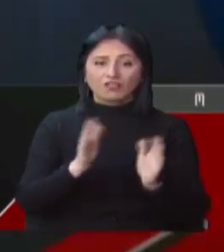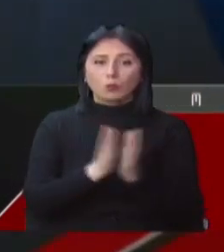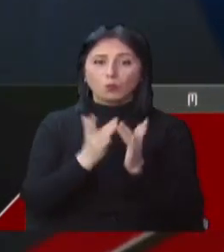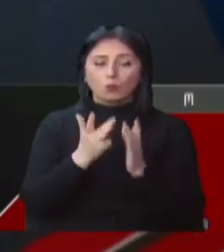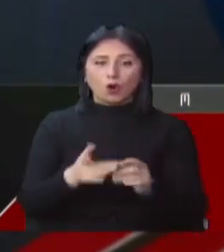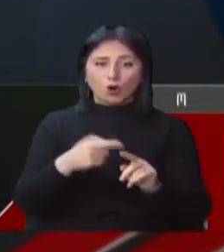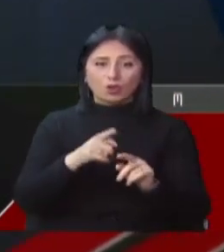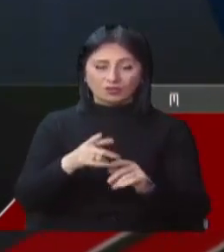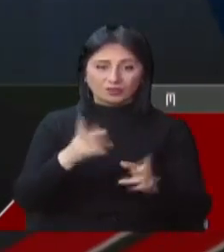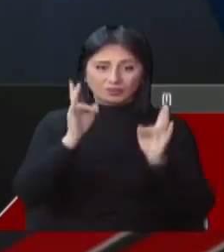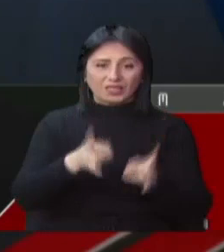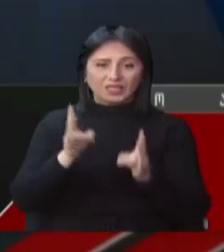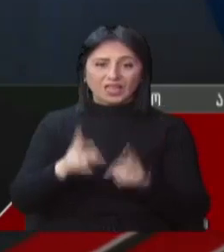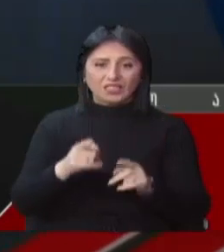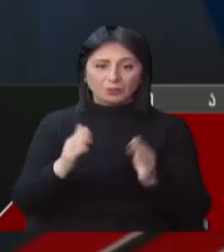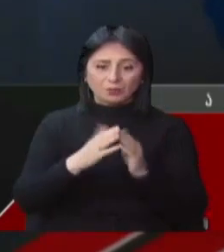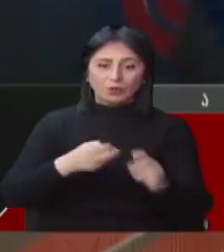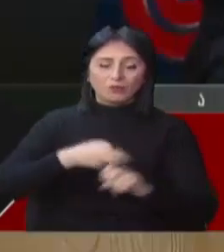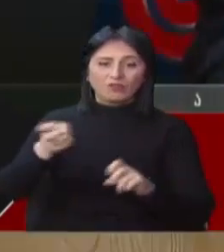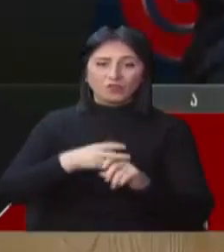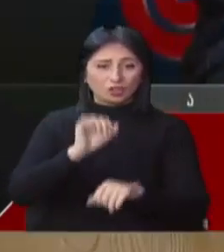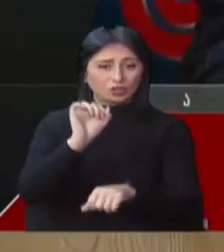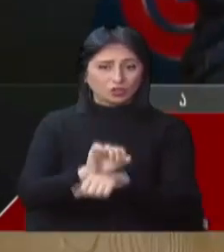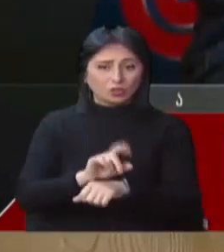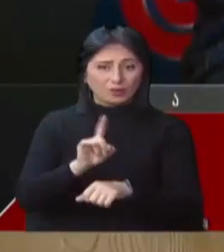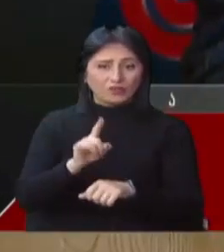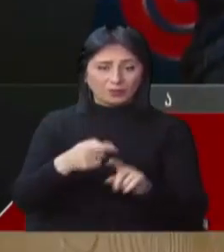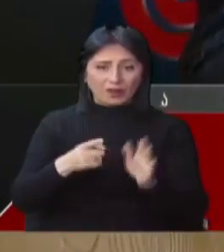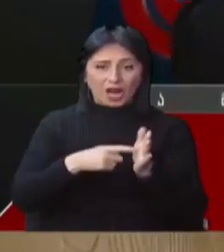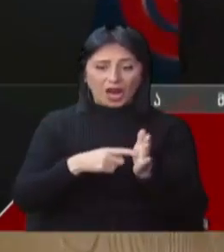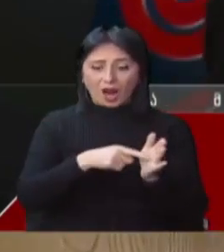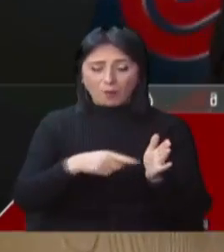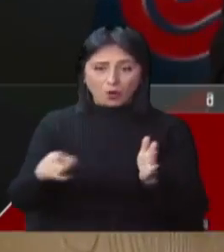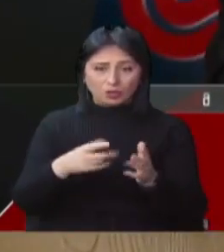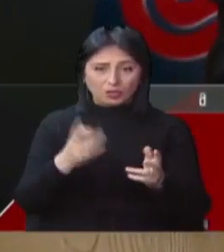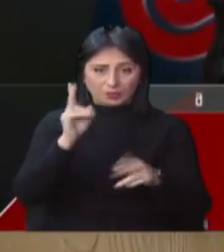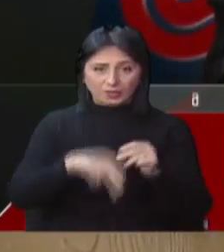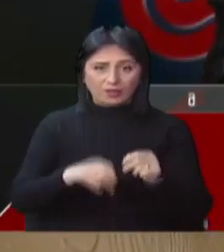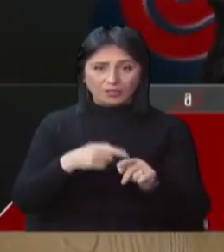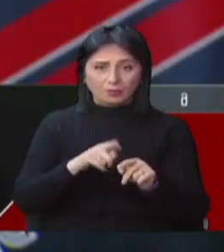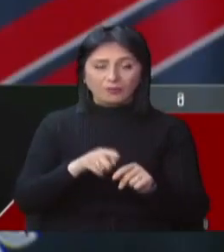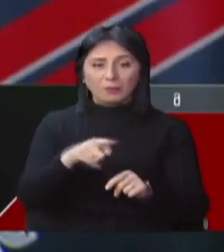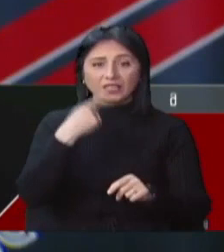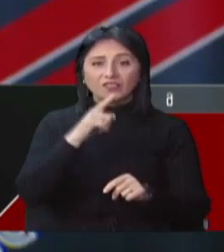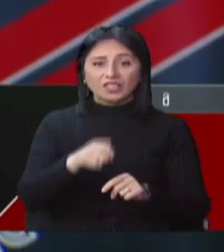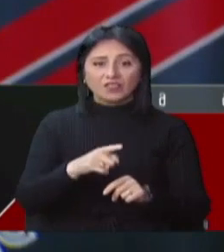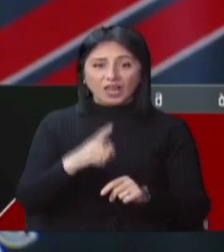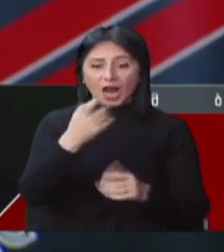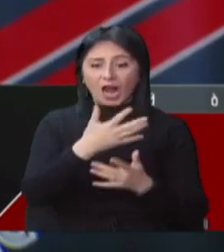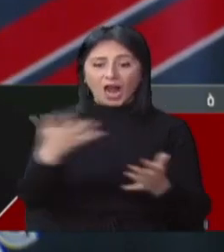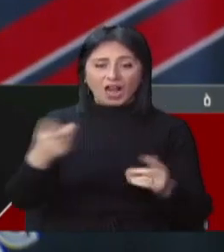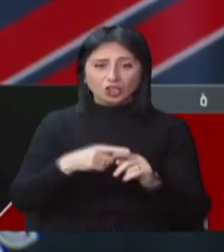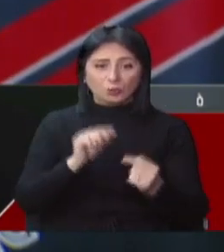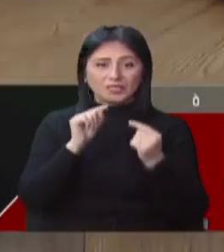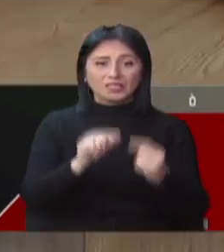motkhovna mevakhsheebisgan dazerebulta gansakhlebis protsesis shecherdes, vidre sagamozebo uqeba moklevas ar daasrulebs. Matiot kmit asobit